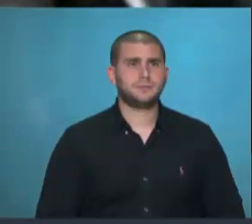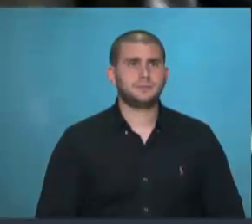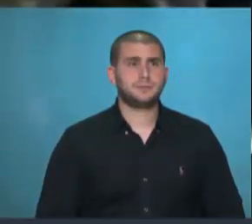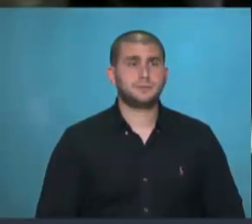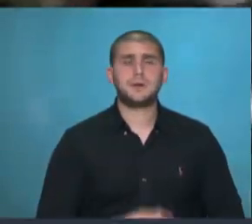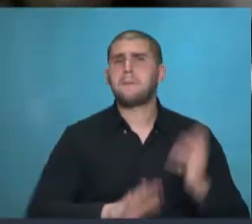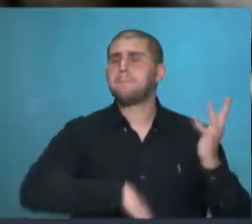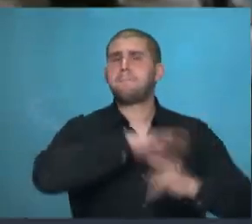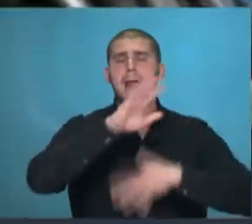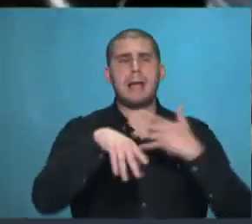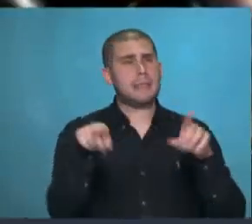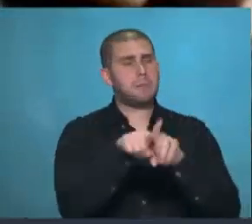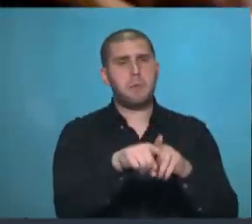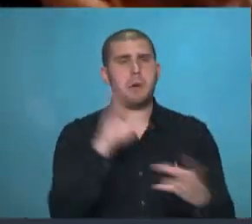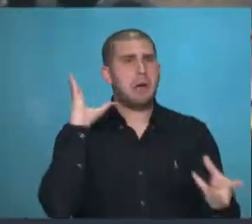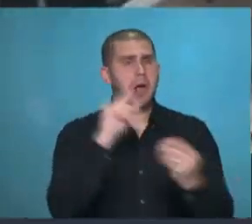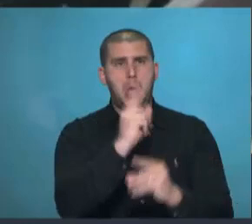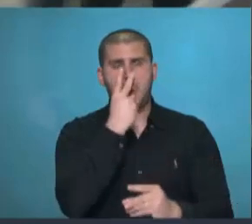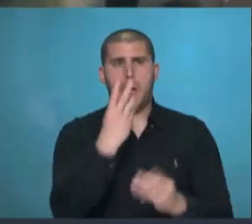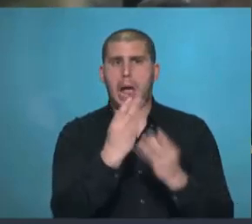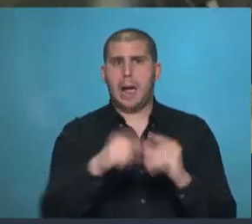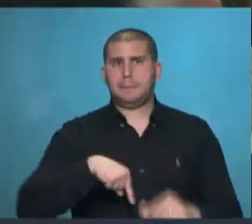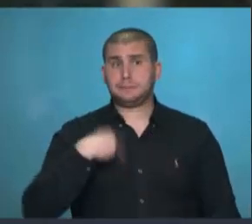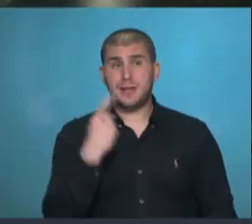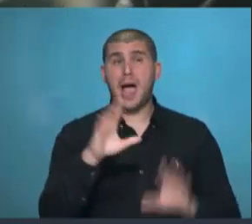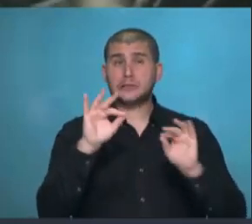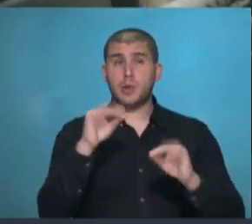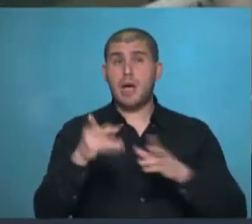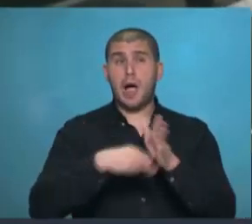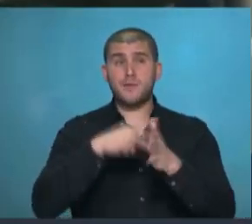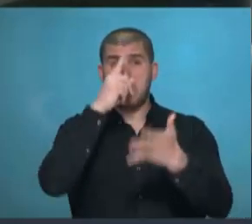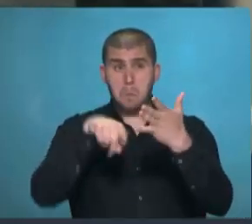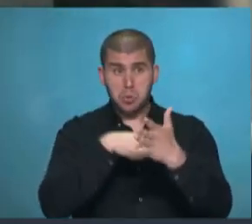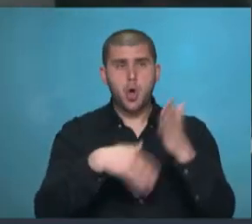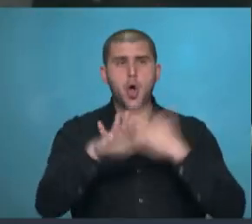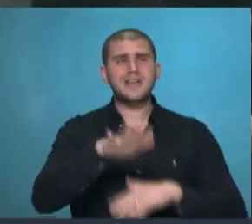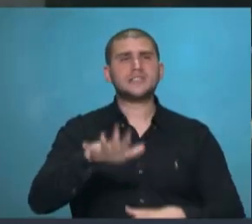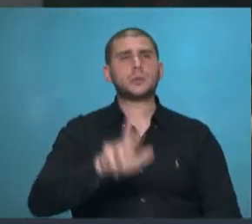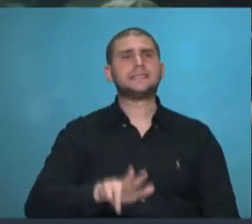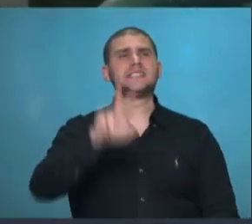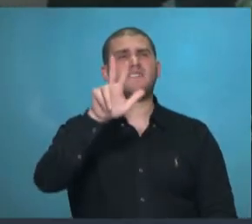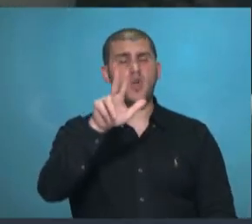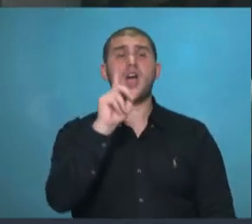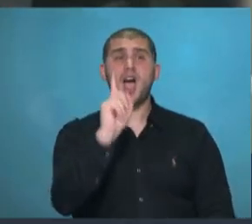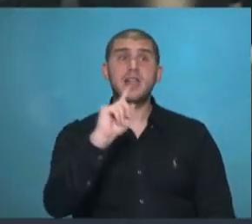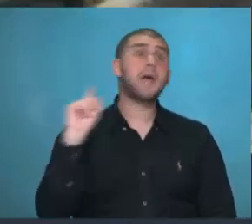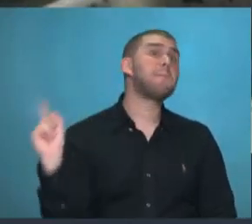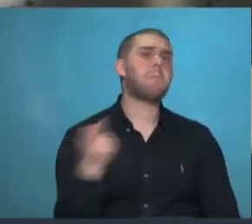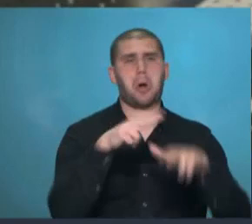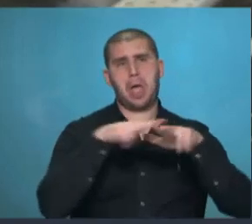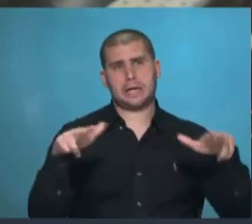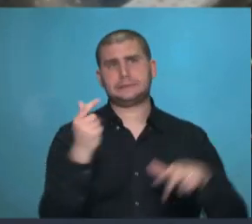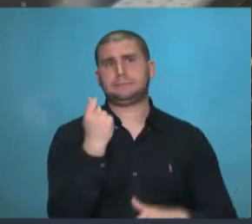בלגן כזה לא זכור כבר הרבה זמן. עשרות רכבות בוטלו היום, בעיקר מאזור הצפון, אבל בכל רחבי